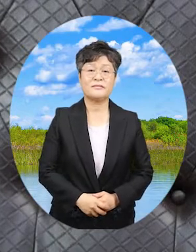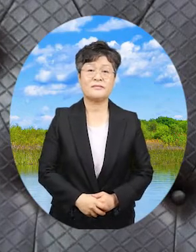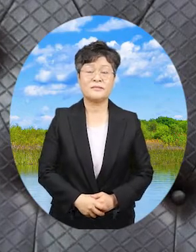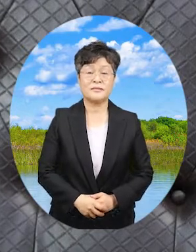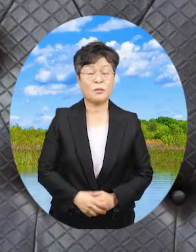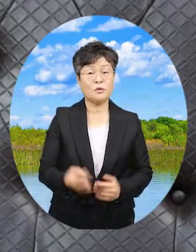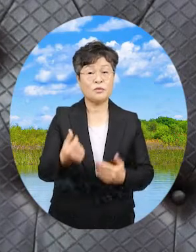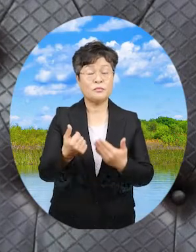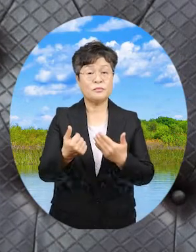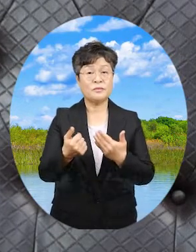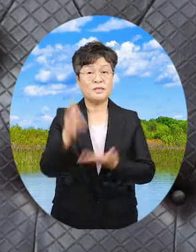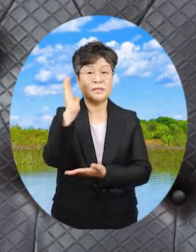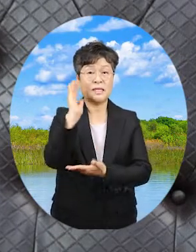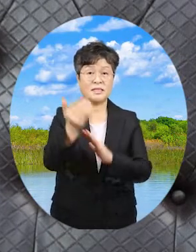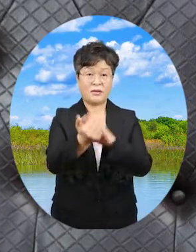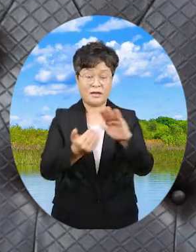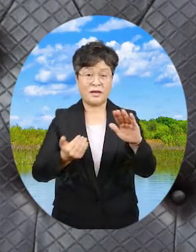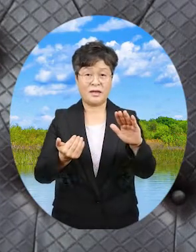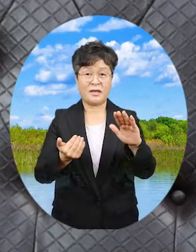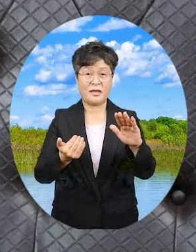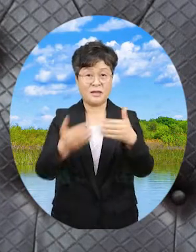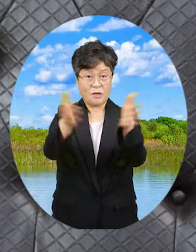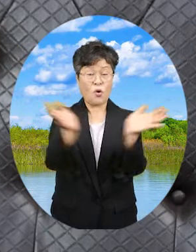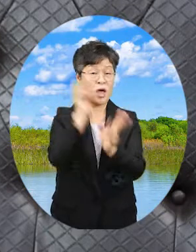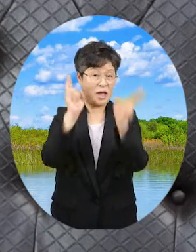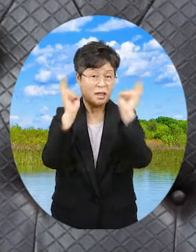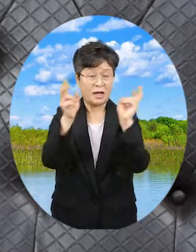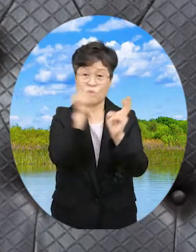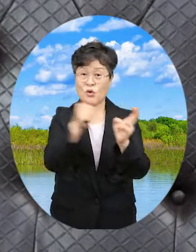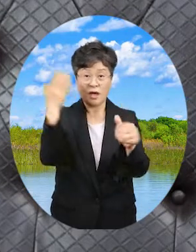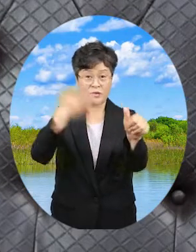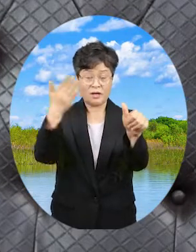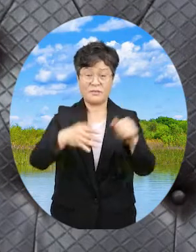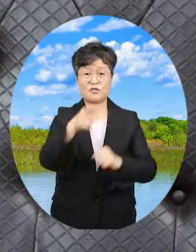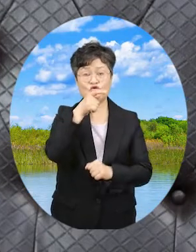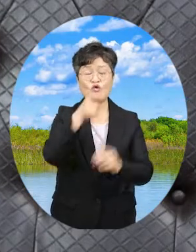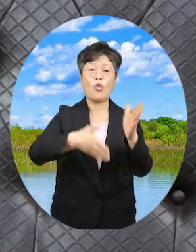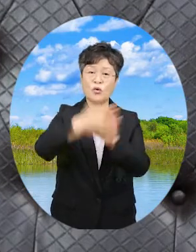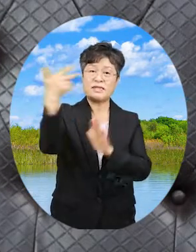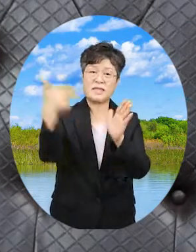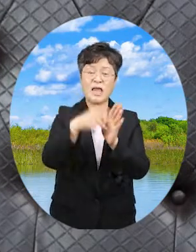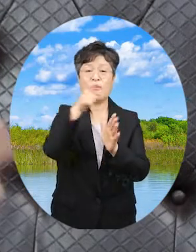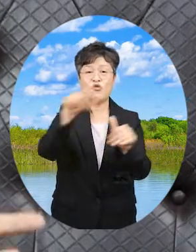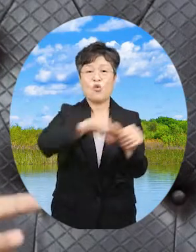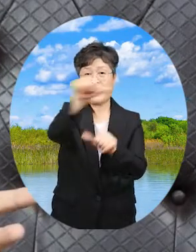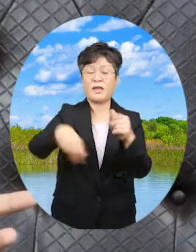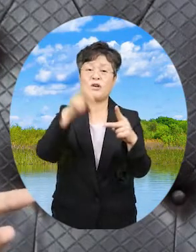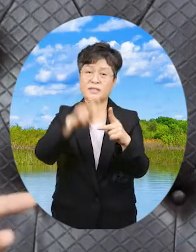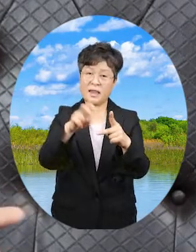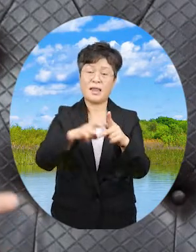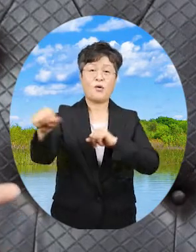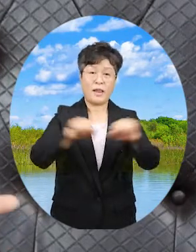모니터링 이런 것들 주되게 활동을 했었는데 조금 더 시하고 제도권 내에서 안정적인 활동을 좀 하는 게